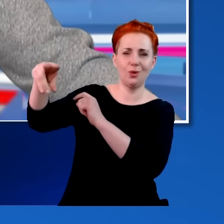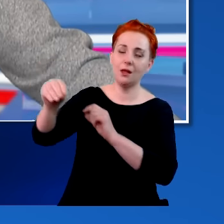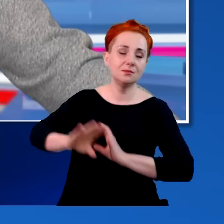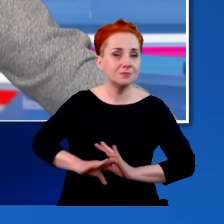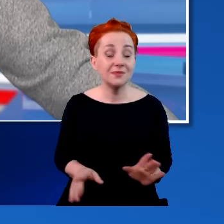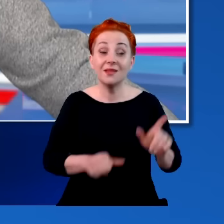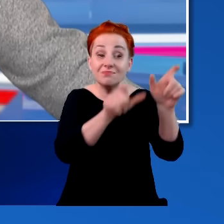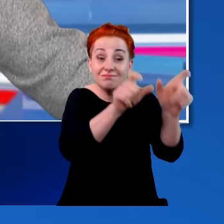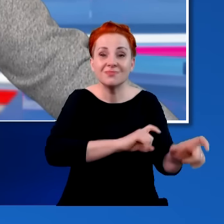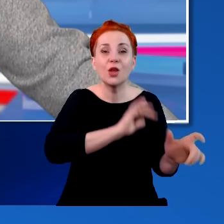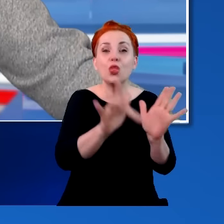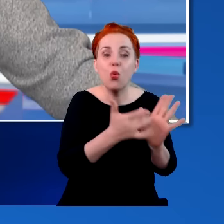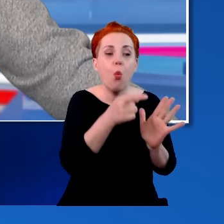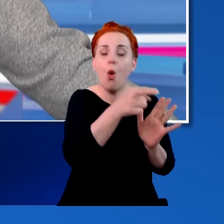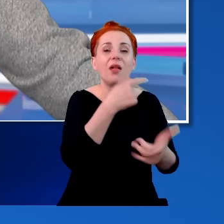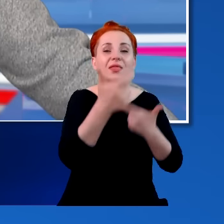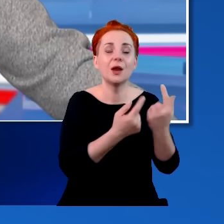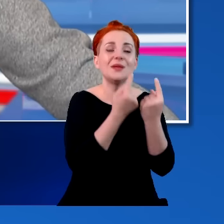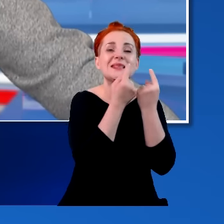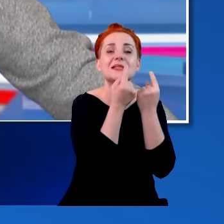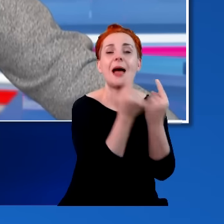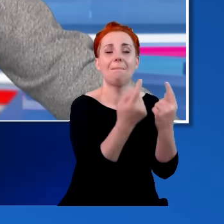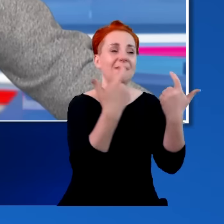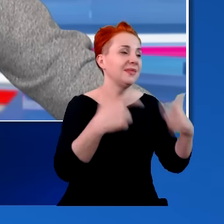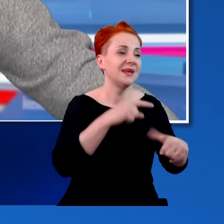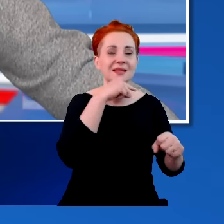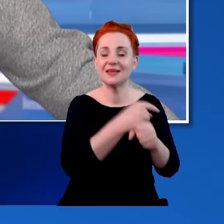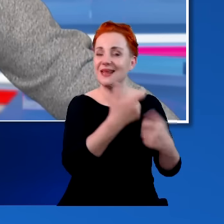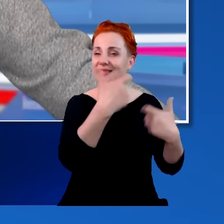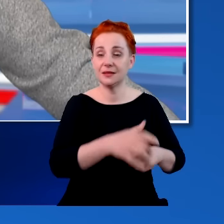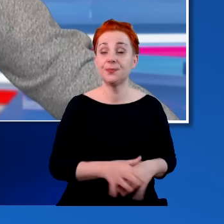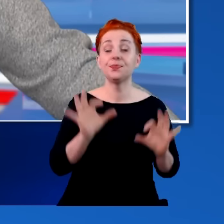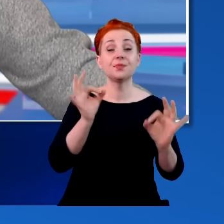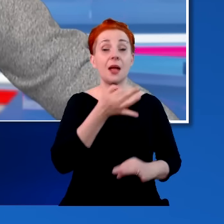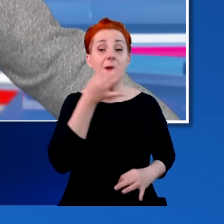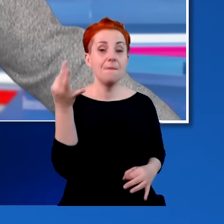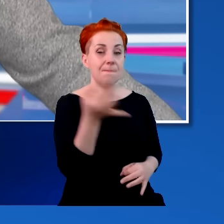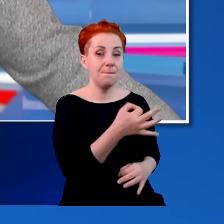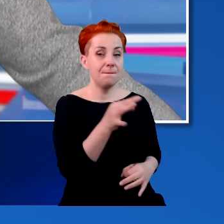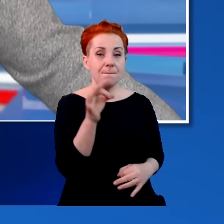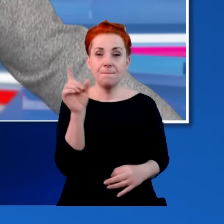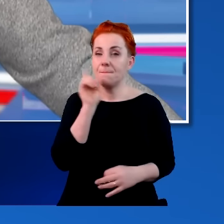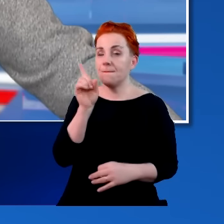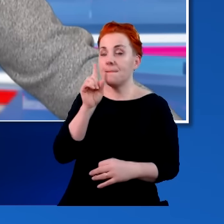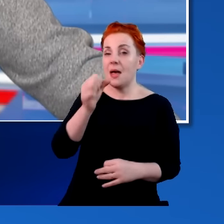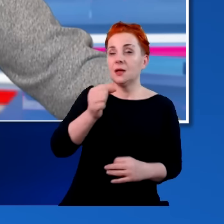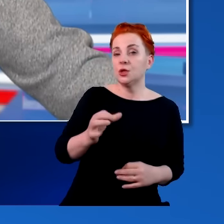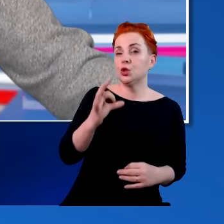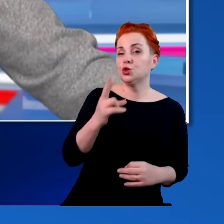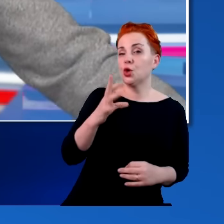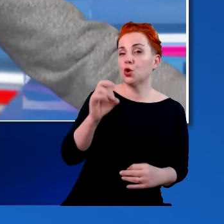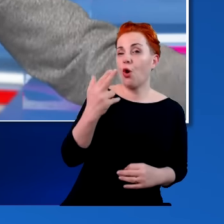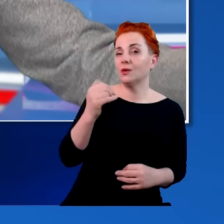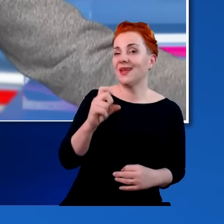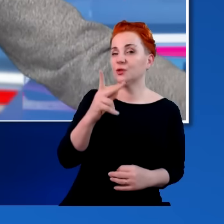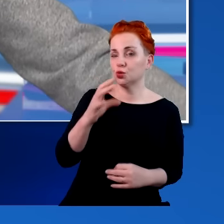człowiek nie wykonuje samodzielnie żadnych decyzji w tej zapytajmy sprawie. Zapytajmy się pana posła Marcina Skonieczkę. Panie pośle, Polska